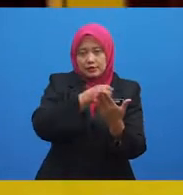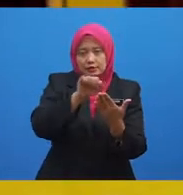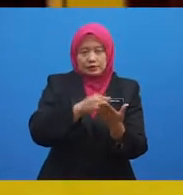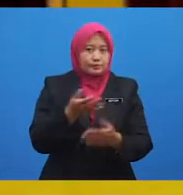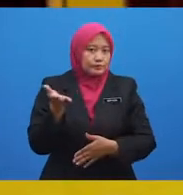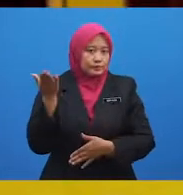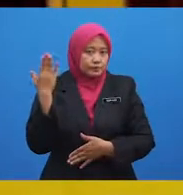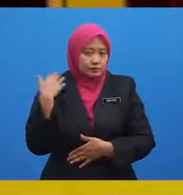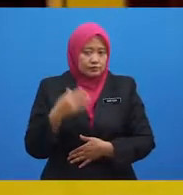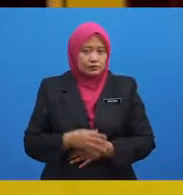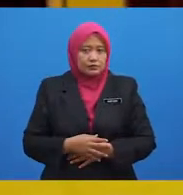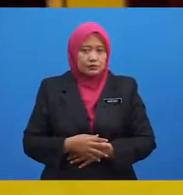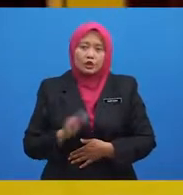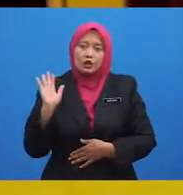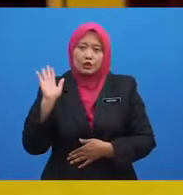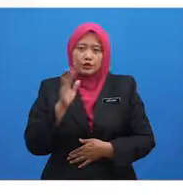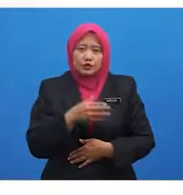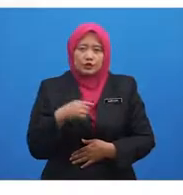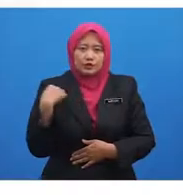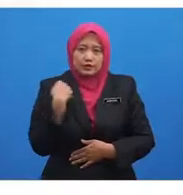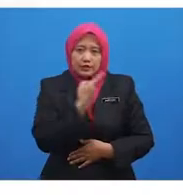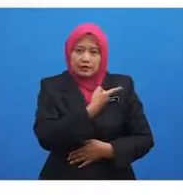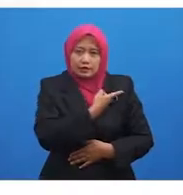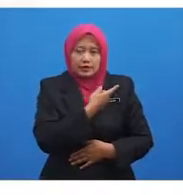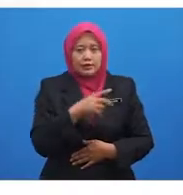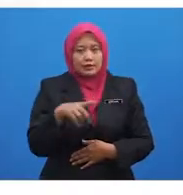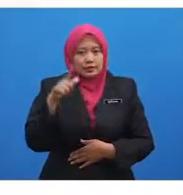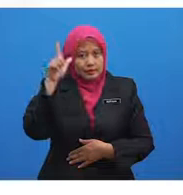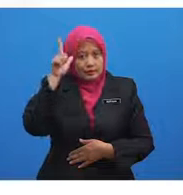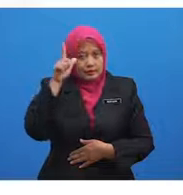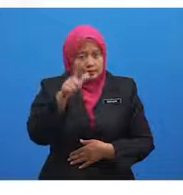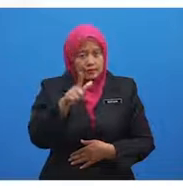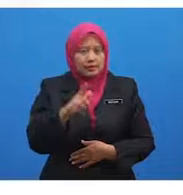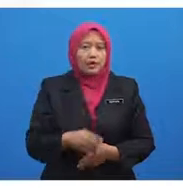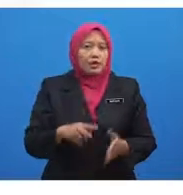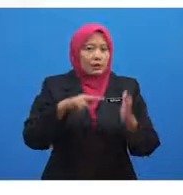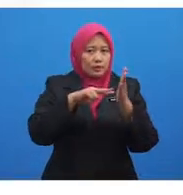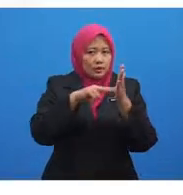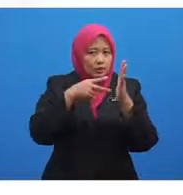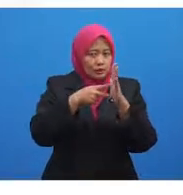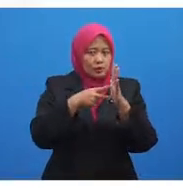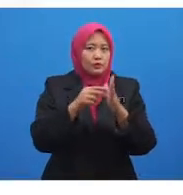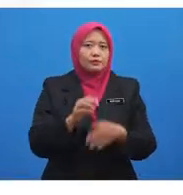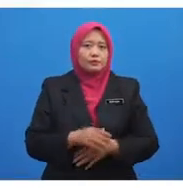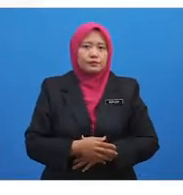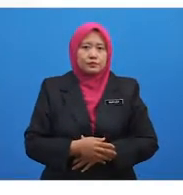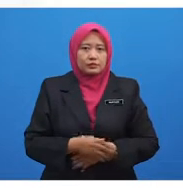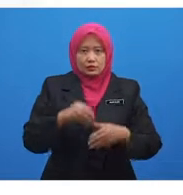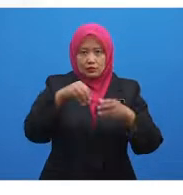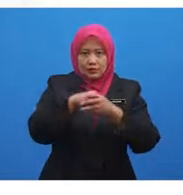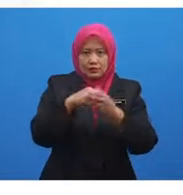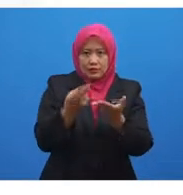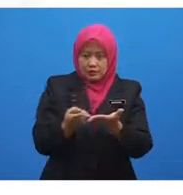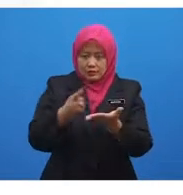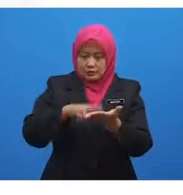sebentar tadi, marilah pula kita lihat keseluruhan maksud seloka ini. Dalam rangkap